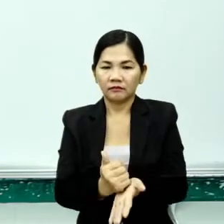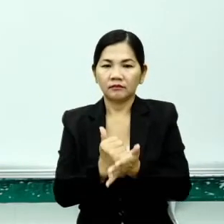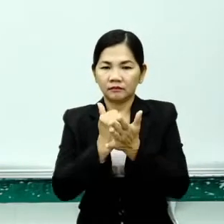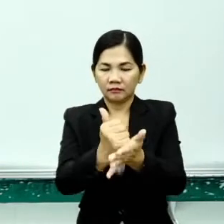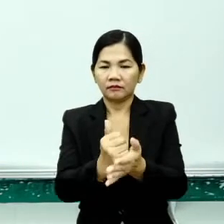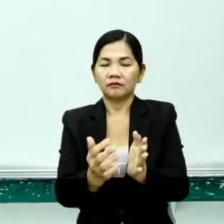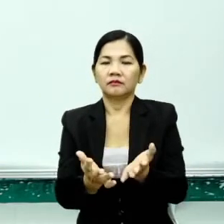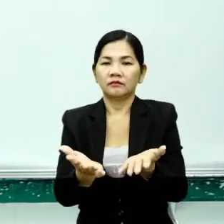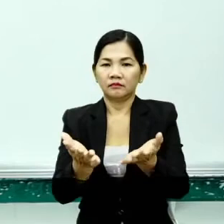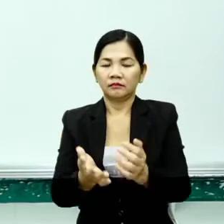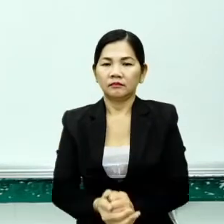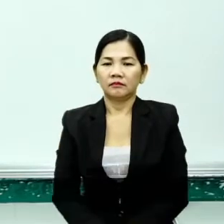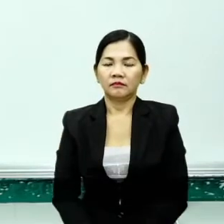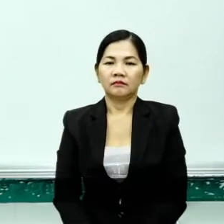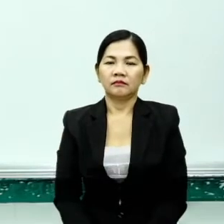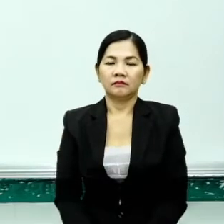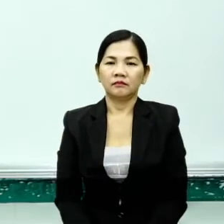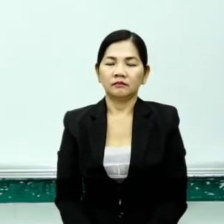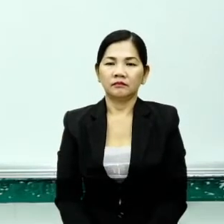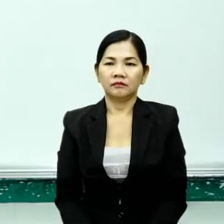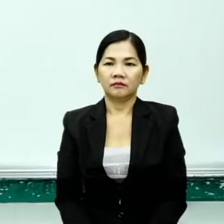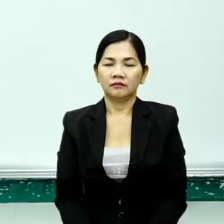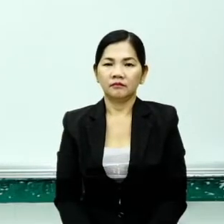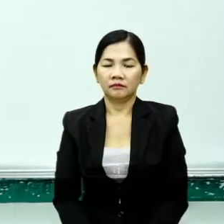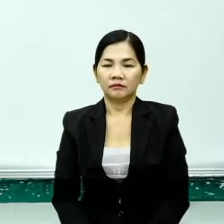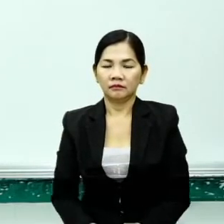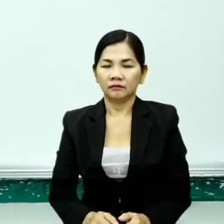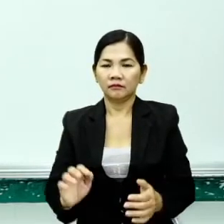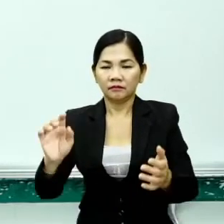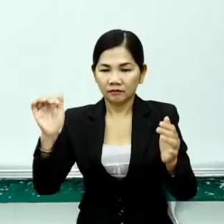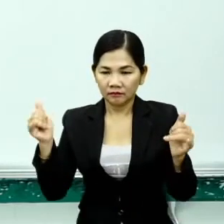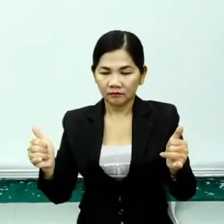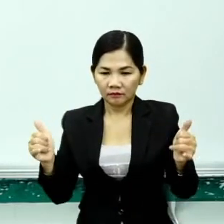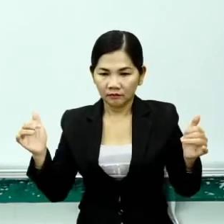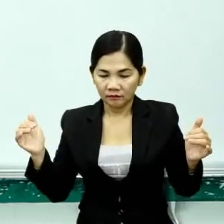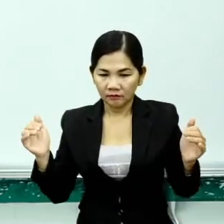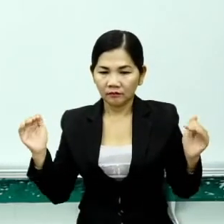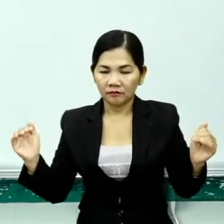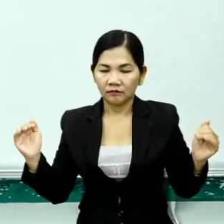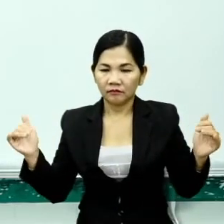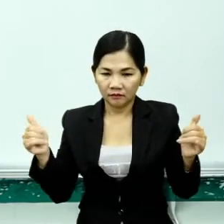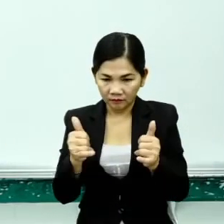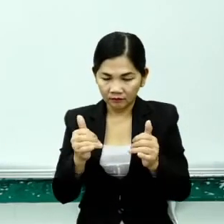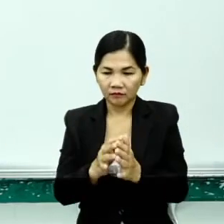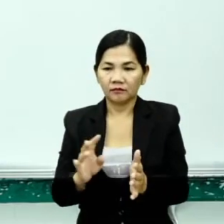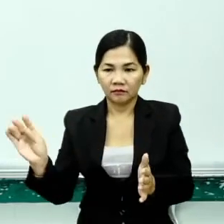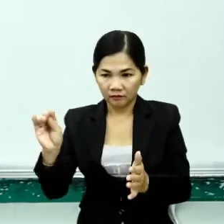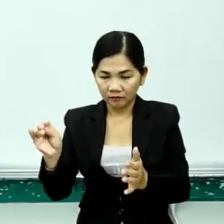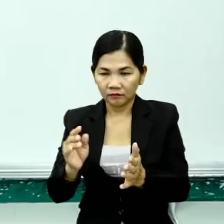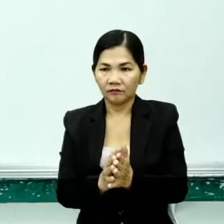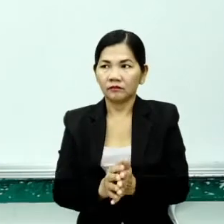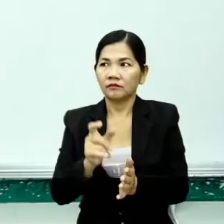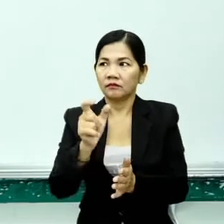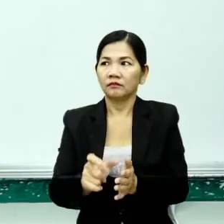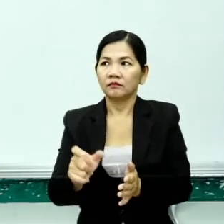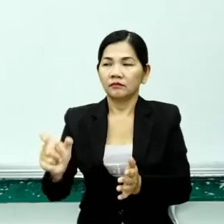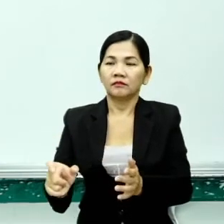cụ bàn cha con ná ai thưa ca sông khép bàn con cha ta sát bắt đo bây giờ ở vầy khá tớ đó mà